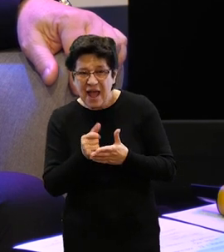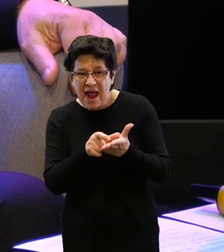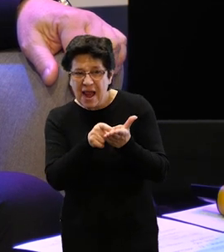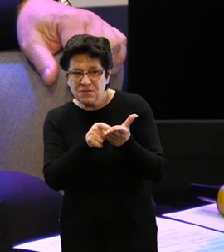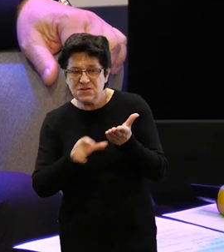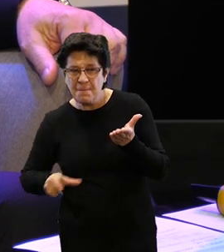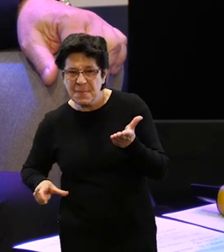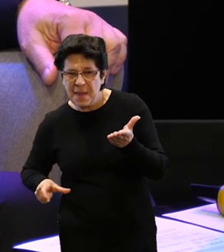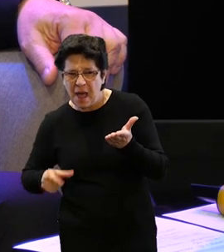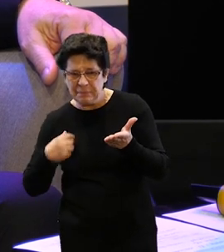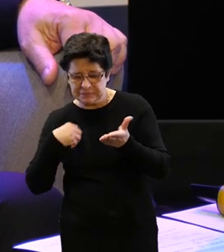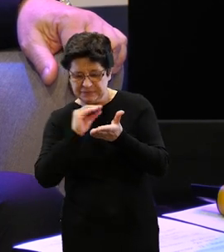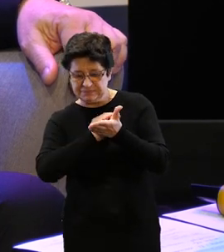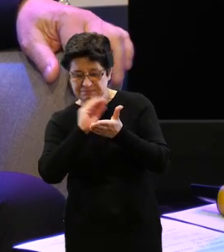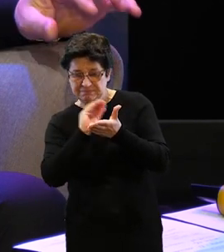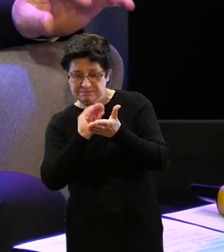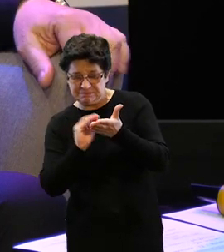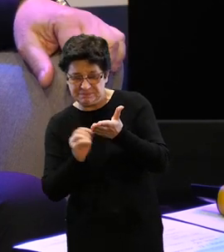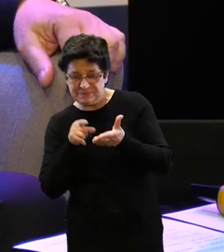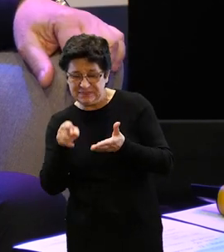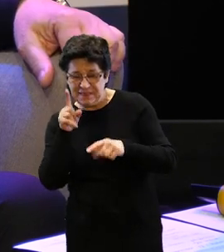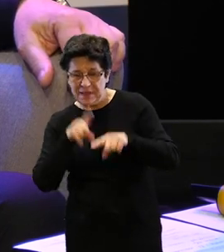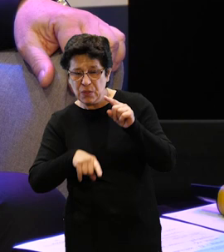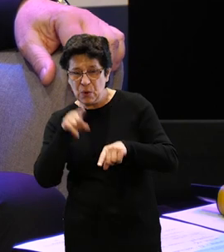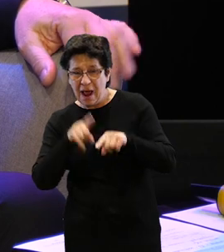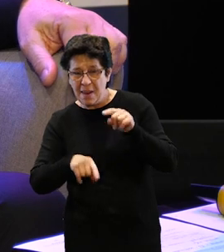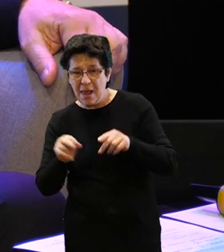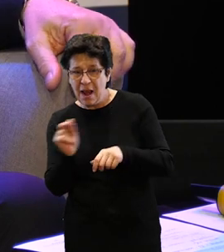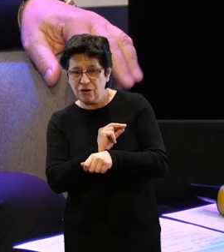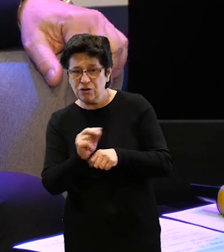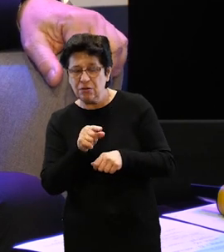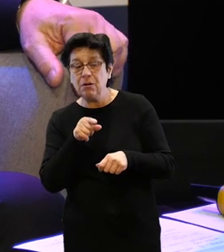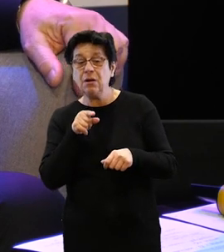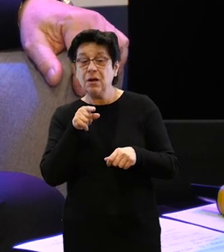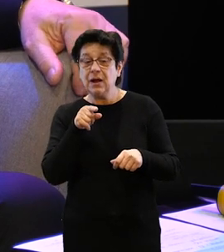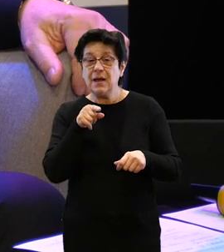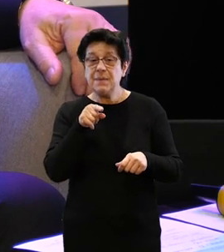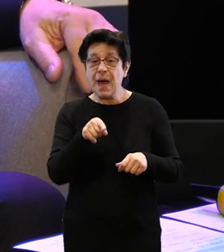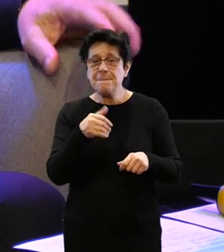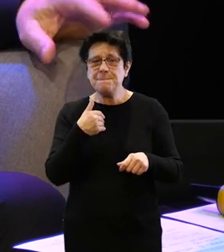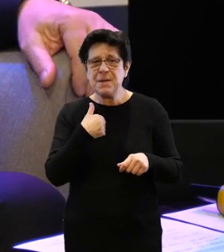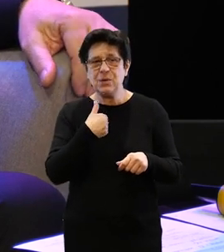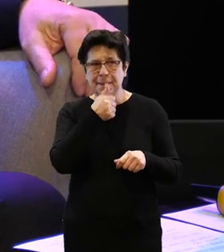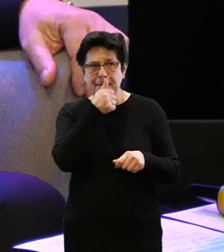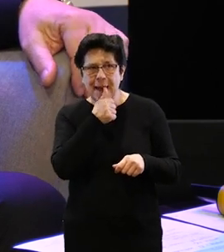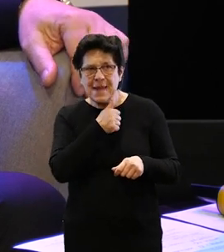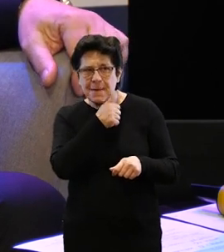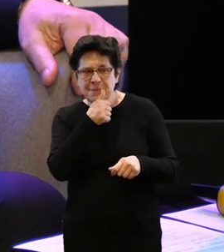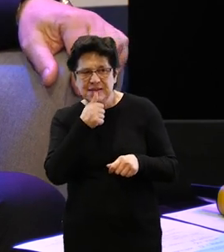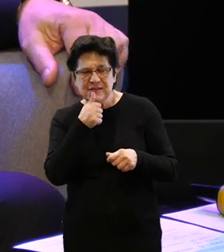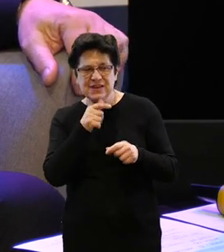były wypisywane przez pana Marcina osieckiego zawierały tajemnicze cyferki